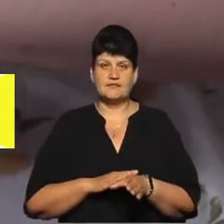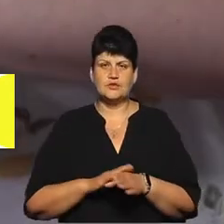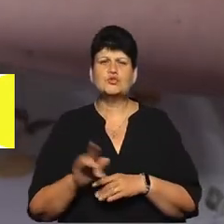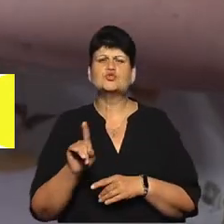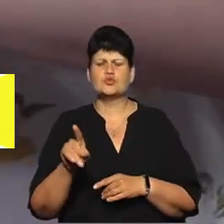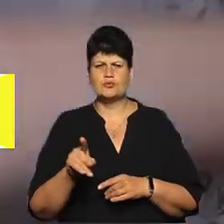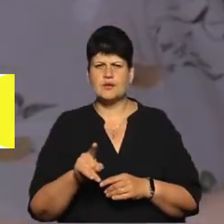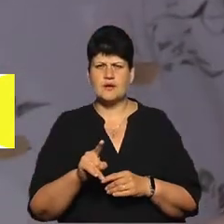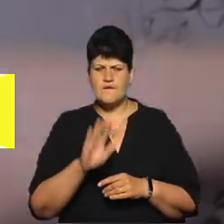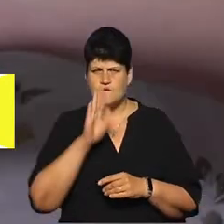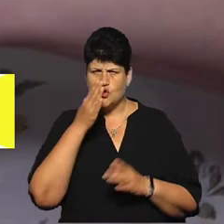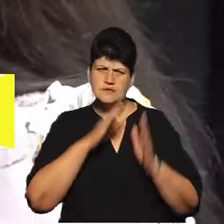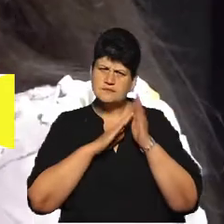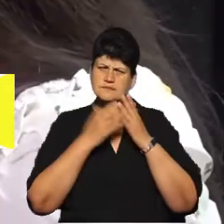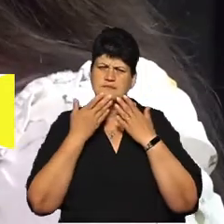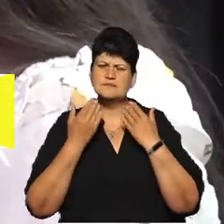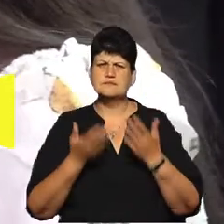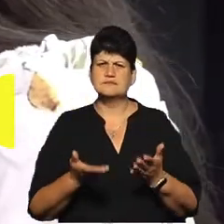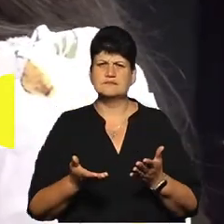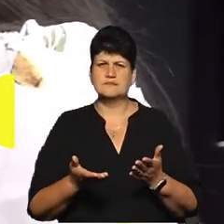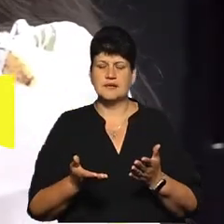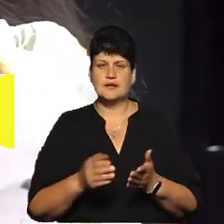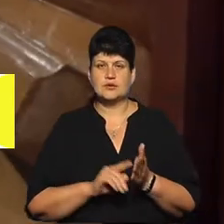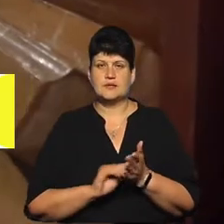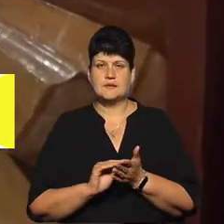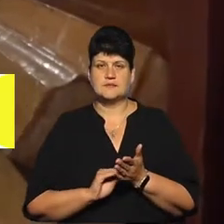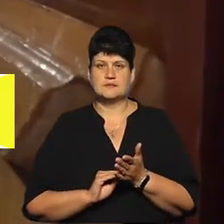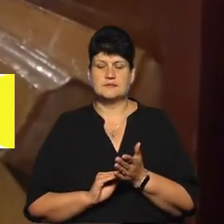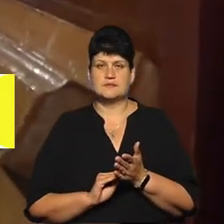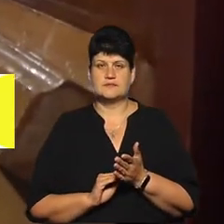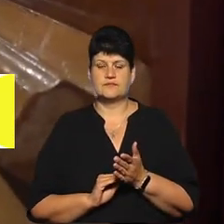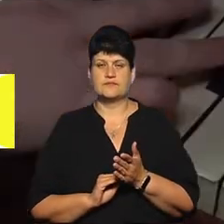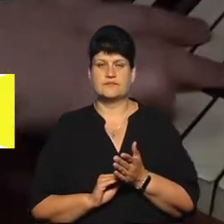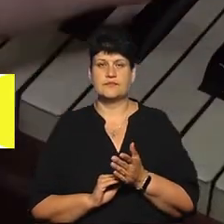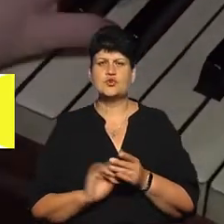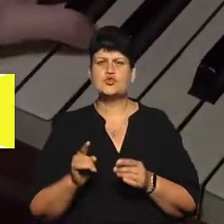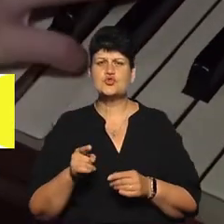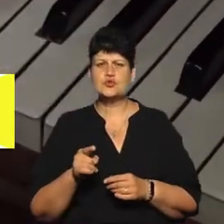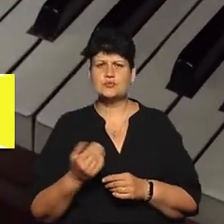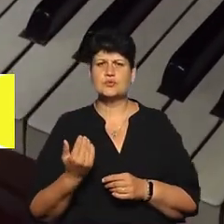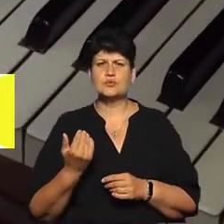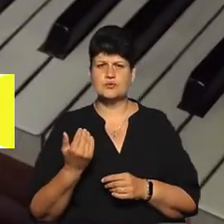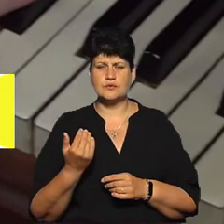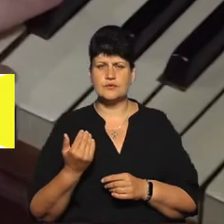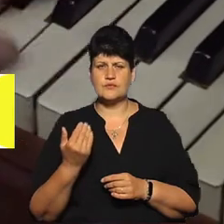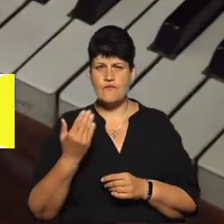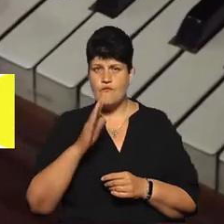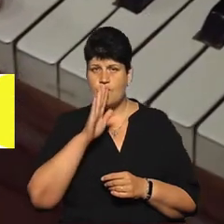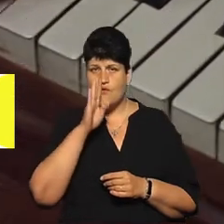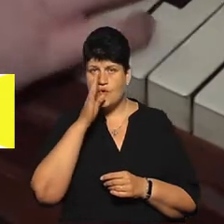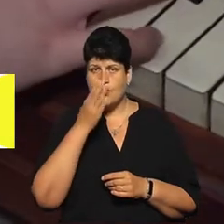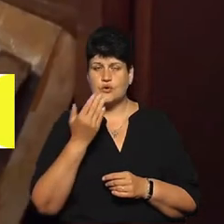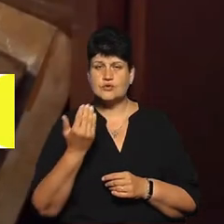вороже не спиться», яку написала на початку повномасштабної війни. Чом тобі і вороже